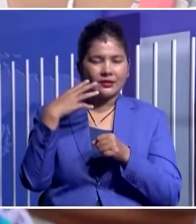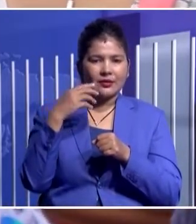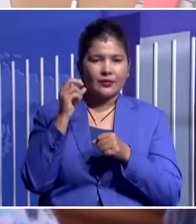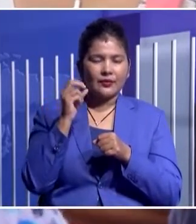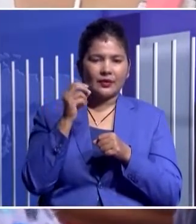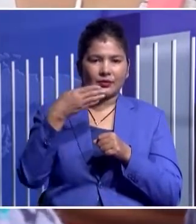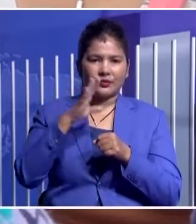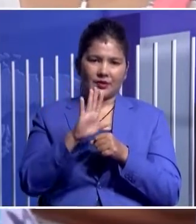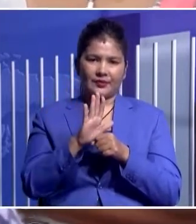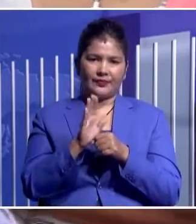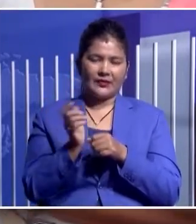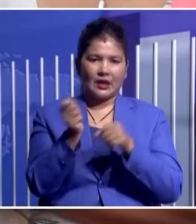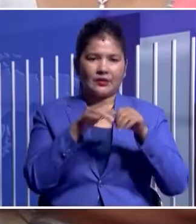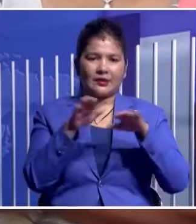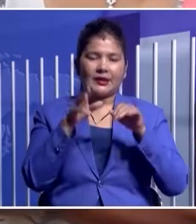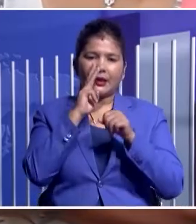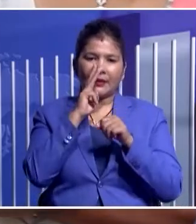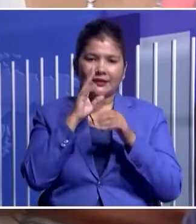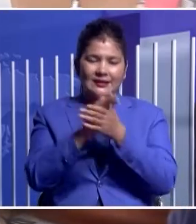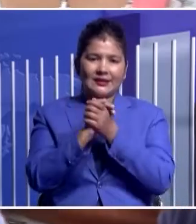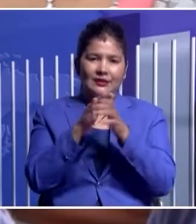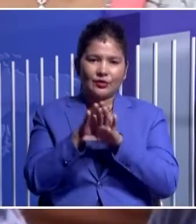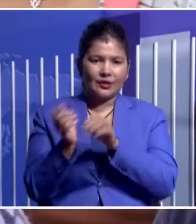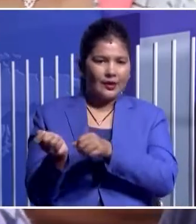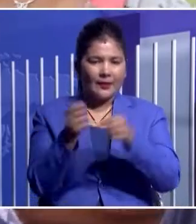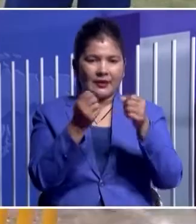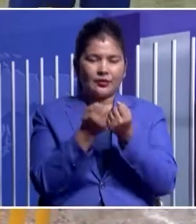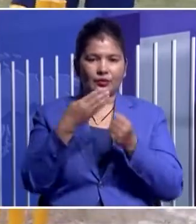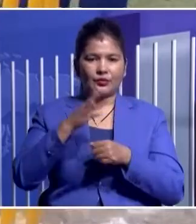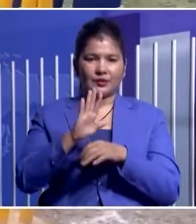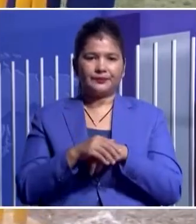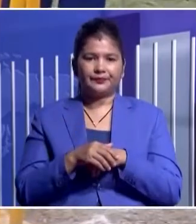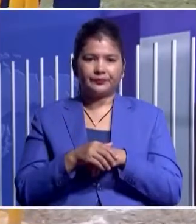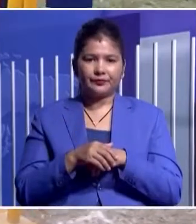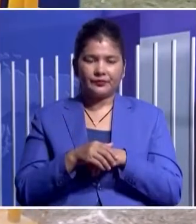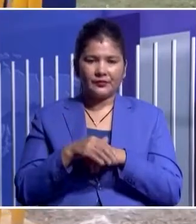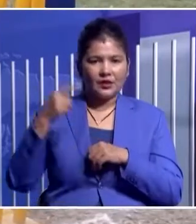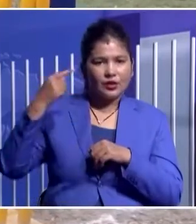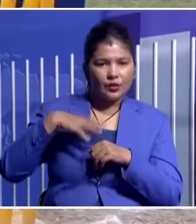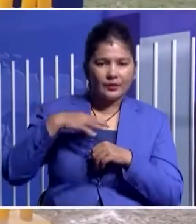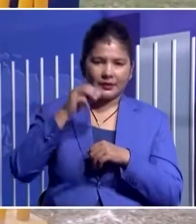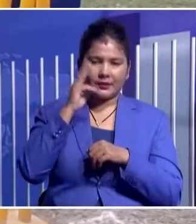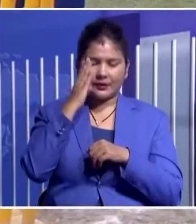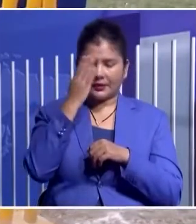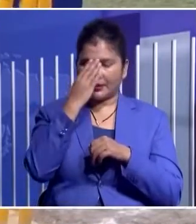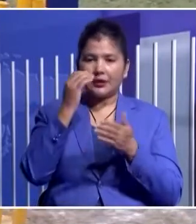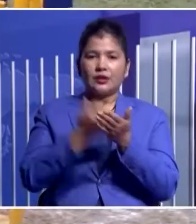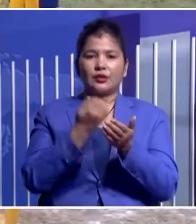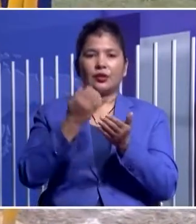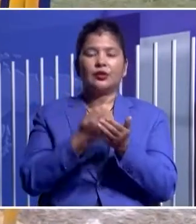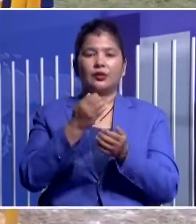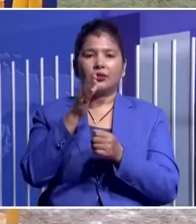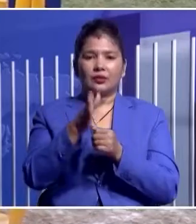हुन्छ त्यो आवाजको आधारमा चाहिँ साथीहरूले ब्याटिङ गर्नुहुन्छ। नवलपरासीमा नेत्रहीन सङ्घ